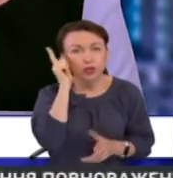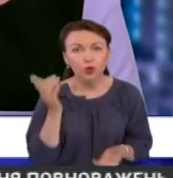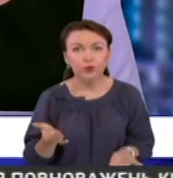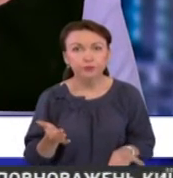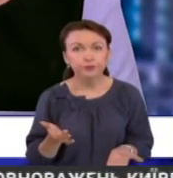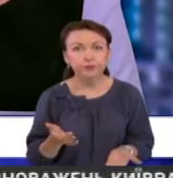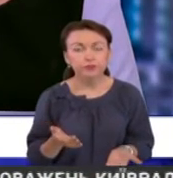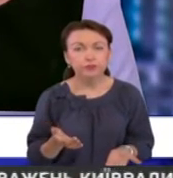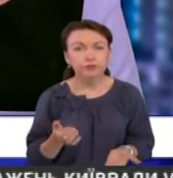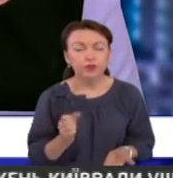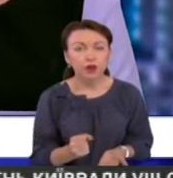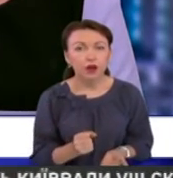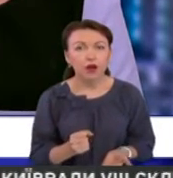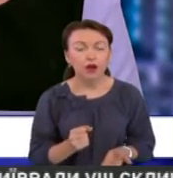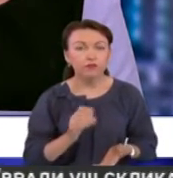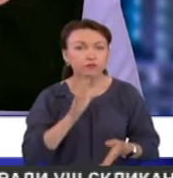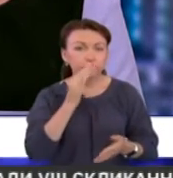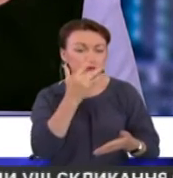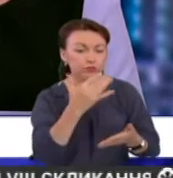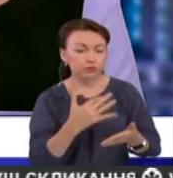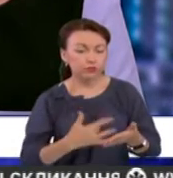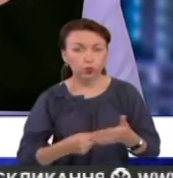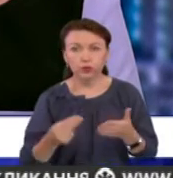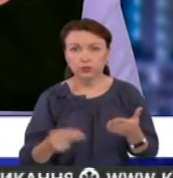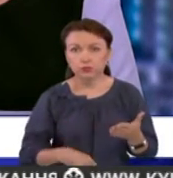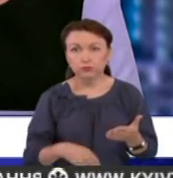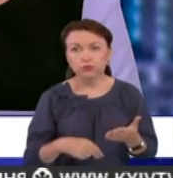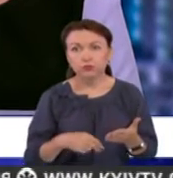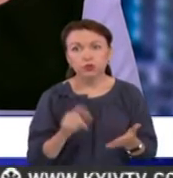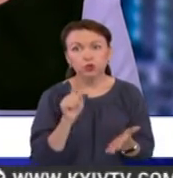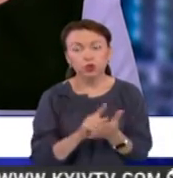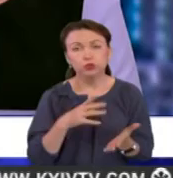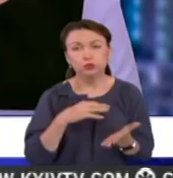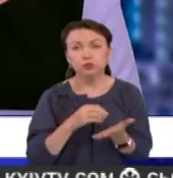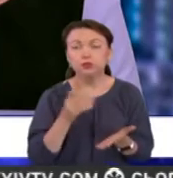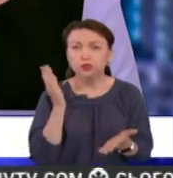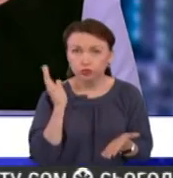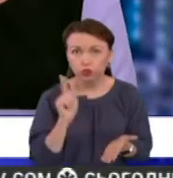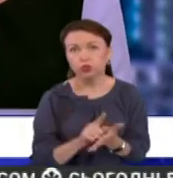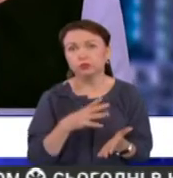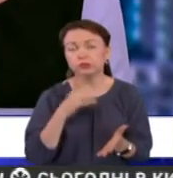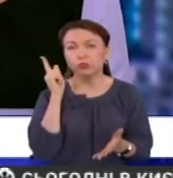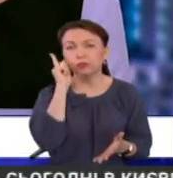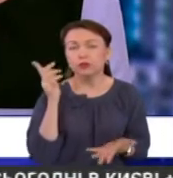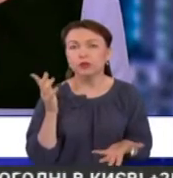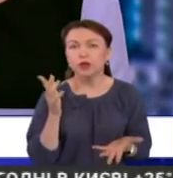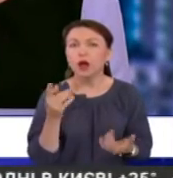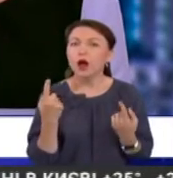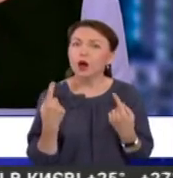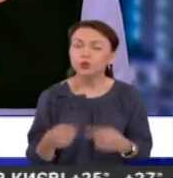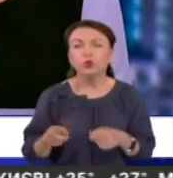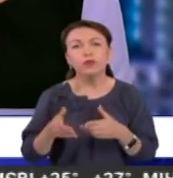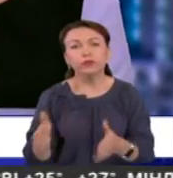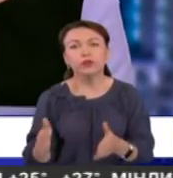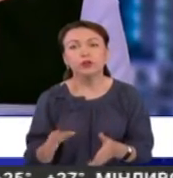а в порядку укладання декларації прописано присутність мобільного телефону. І альтернативи не написано, що